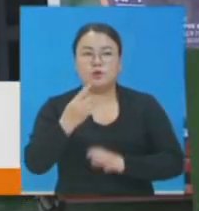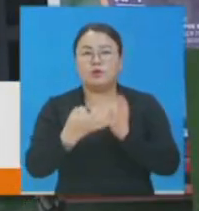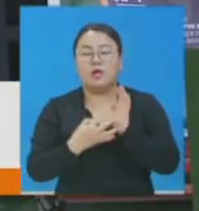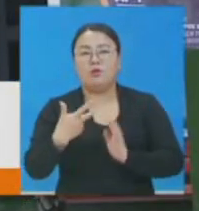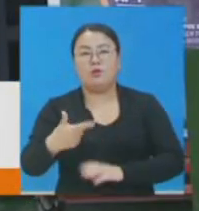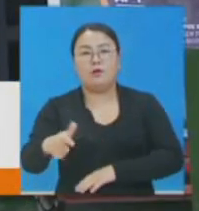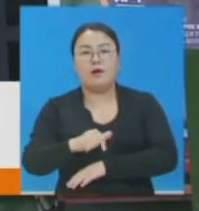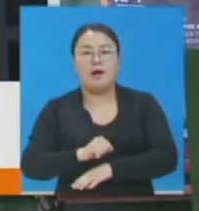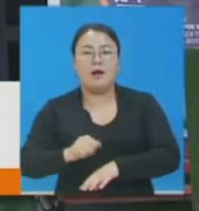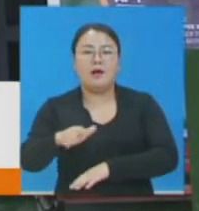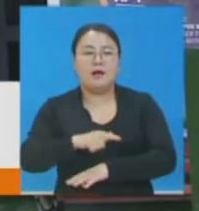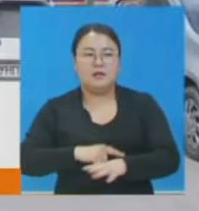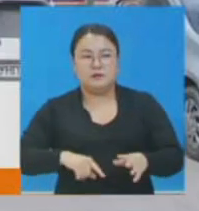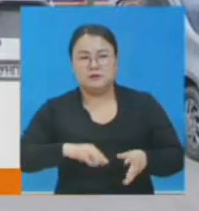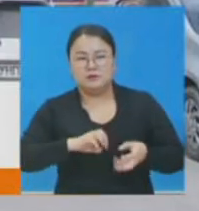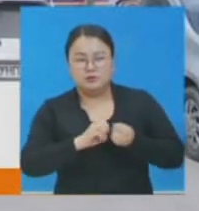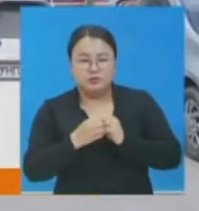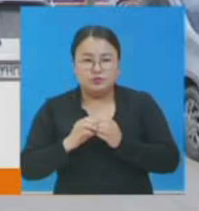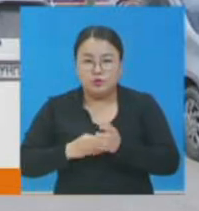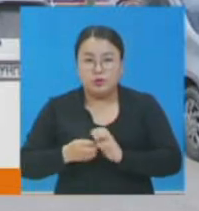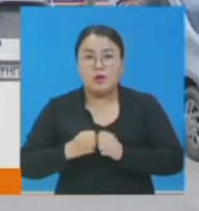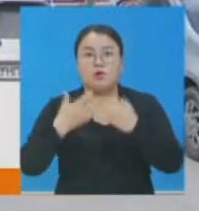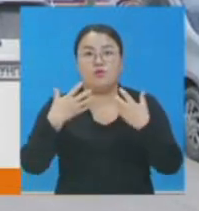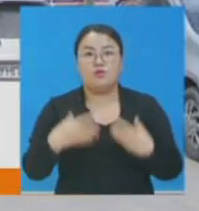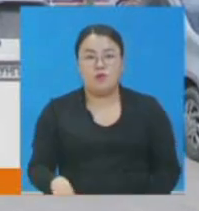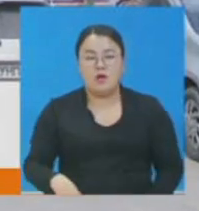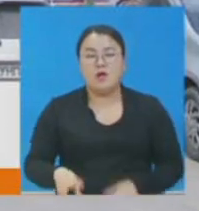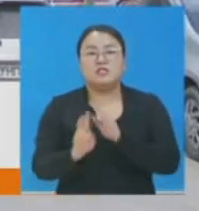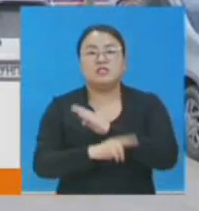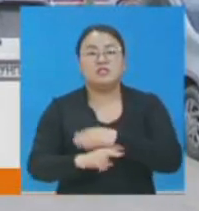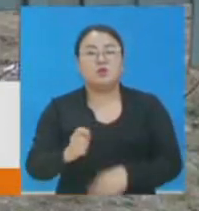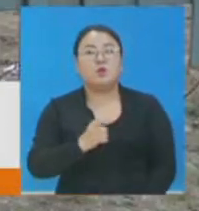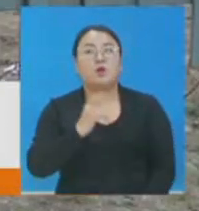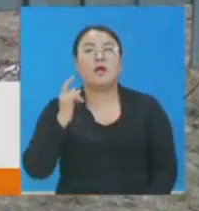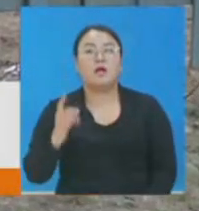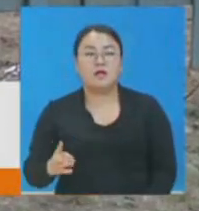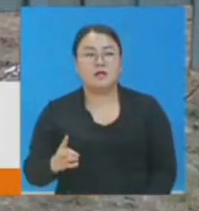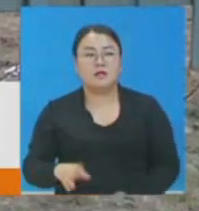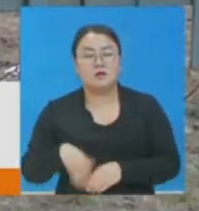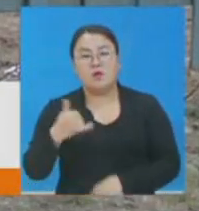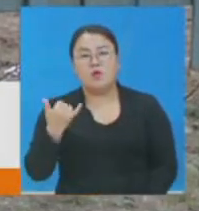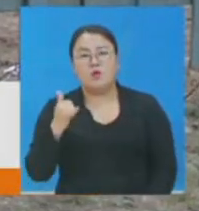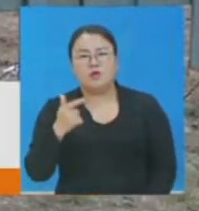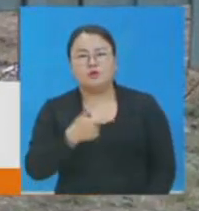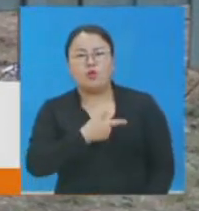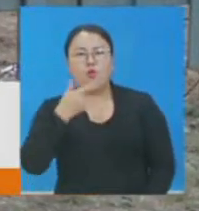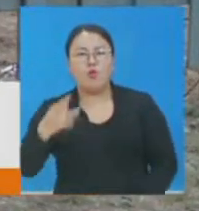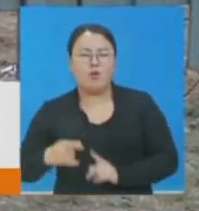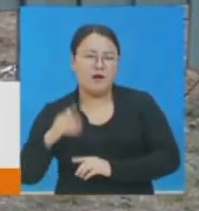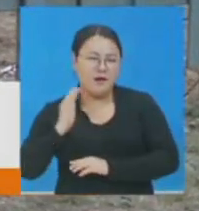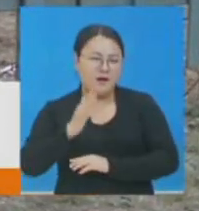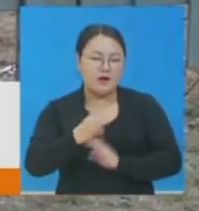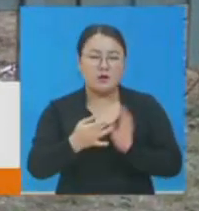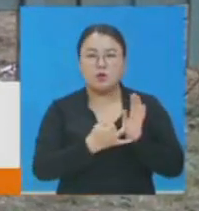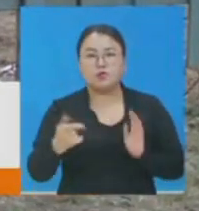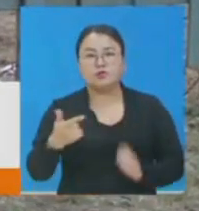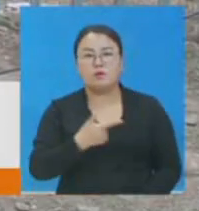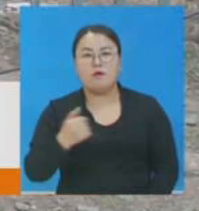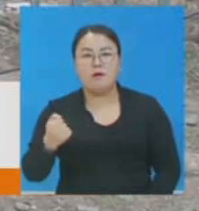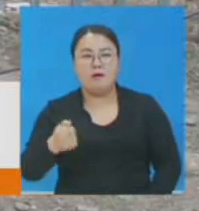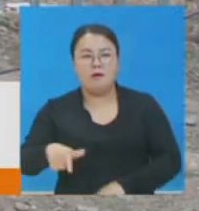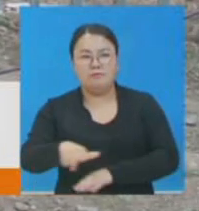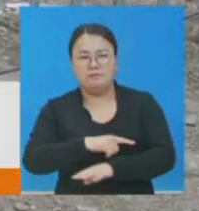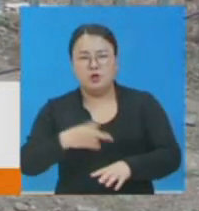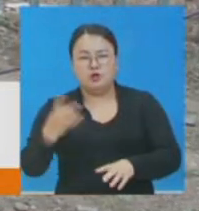га талбайн ерөнхий төлөвлөгөө хийгдсэн байдаг. Цаашид үндэсний цэцэрлэг төрөлөнгийн хойд Улаанстан гүүр хүртэлх 700 га талбайг ногоон